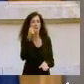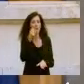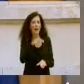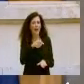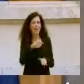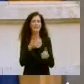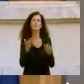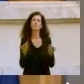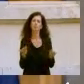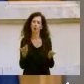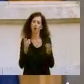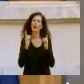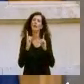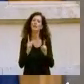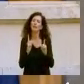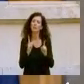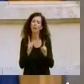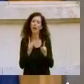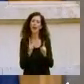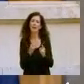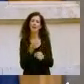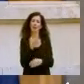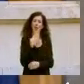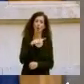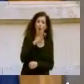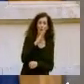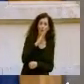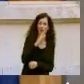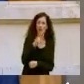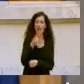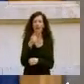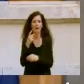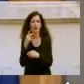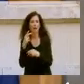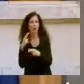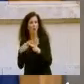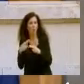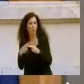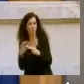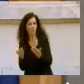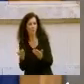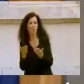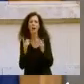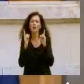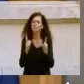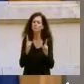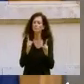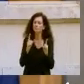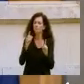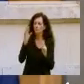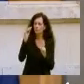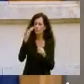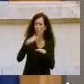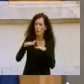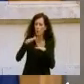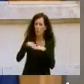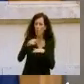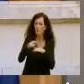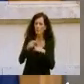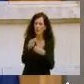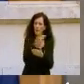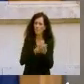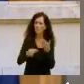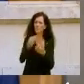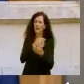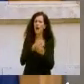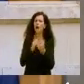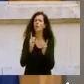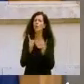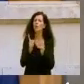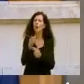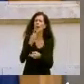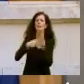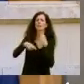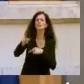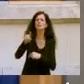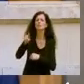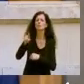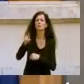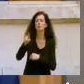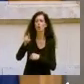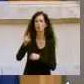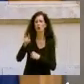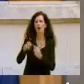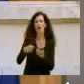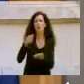dall utilità e convenienza dalla maturity cosiddetta quanto dura il piano di restituzione di ammortamento le